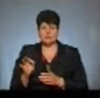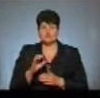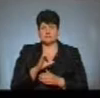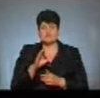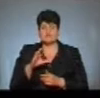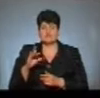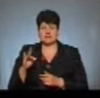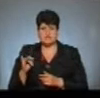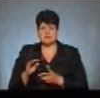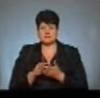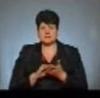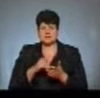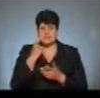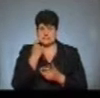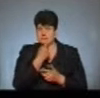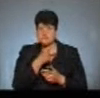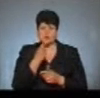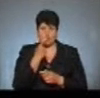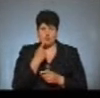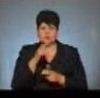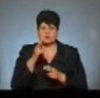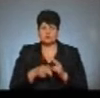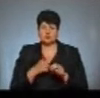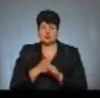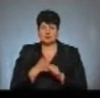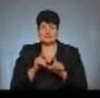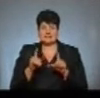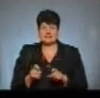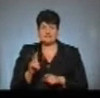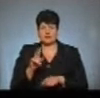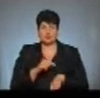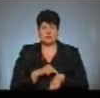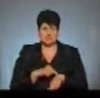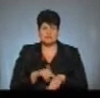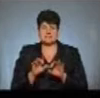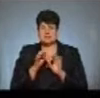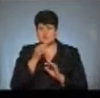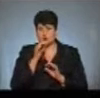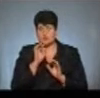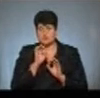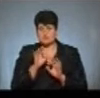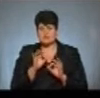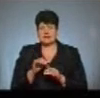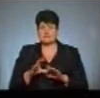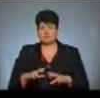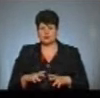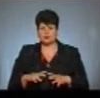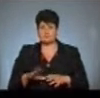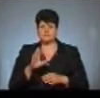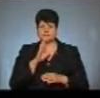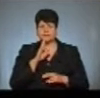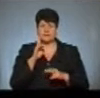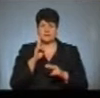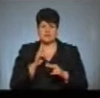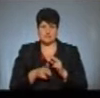яка складала іспанську мову, завершила роботу над тестами за 2 години, розповіла інструктор Надія Микитів. Абітурієнтка